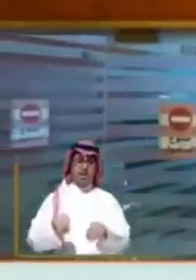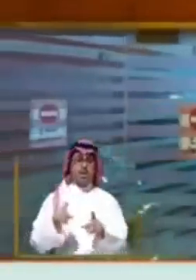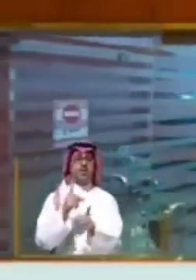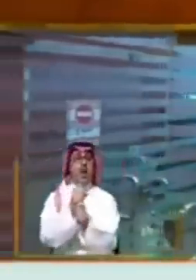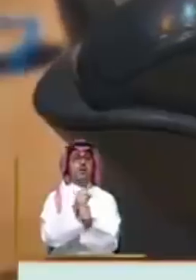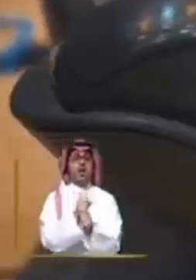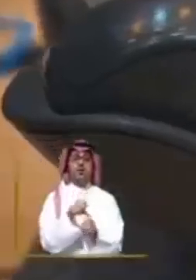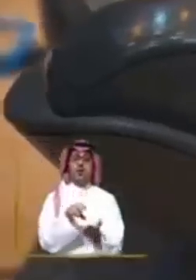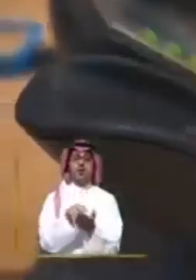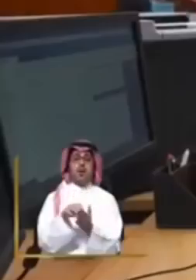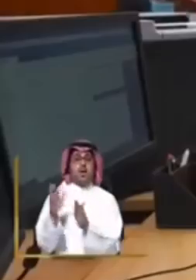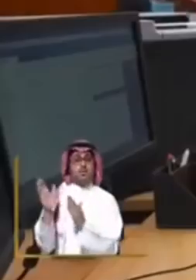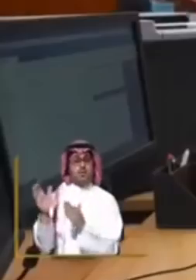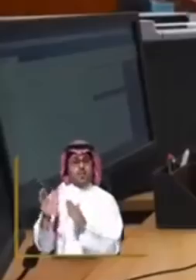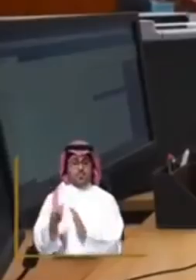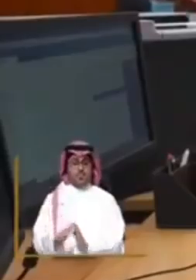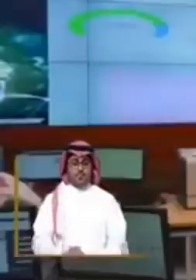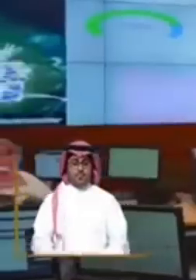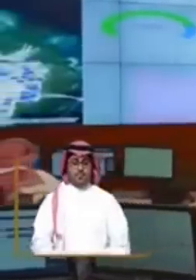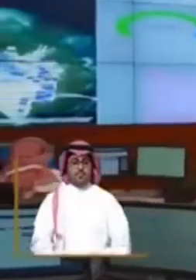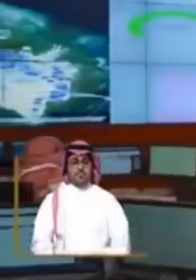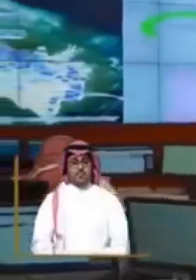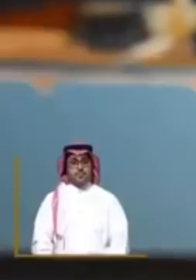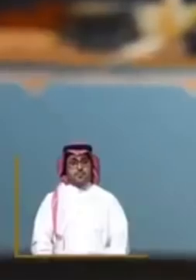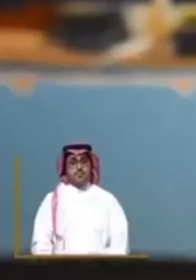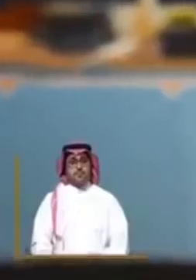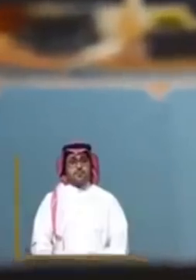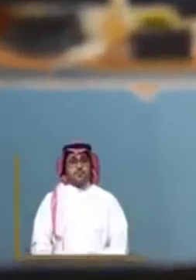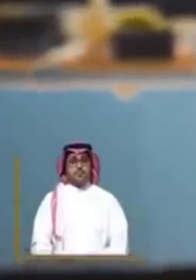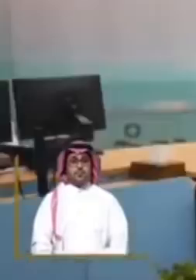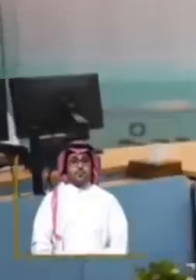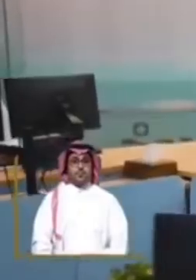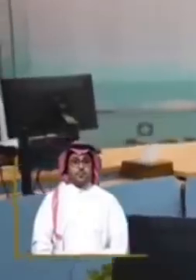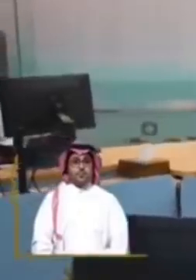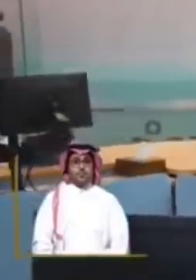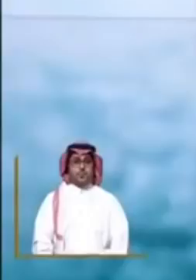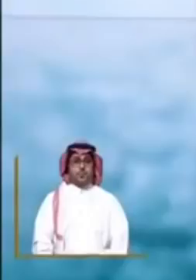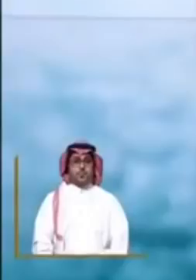من المواقع لمنع انتشار هذا الوباء.